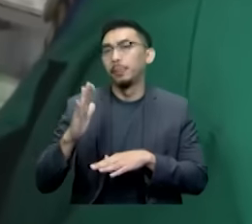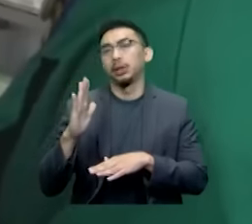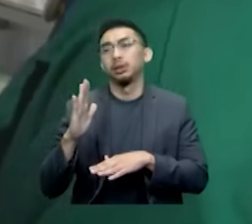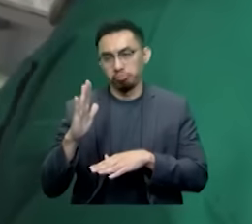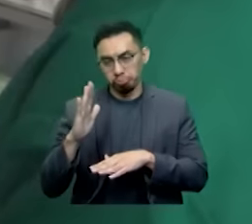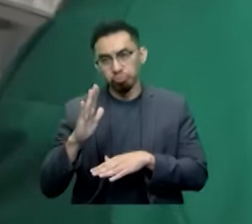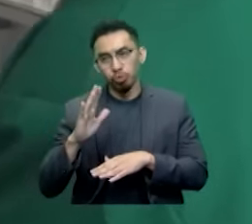jutaan.